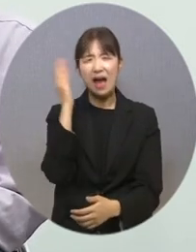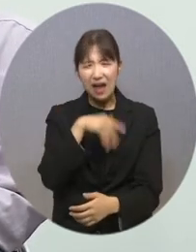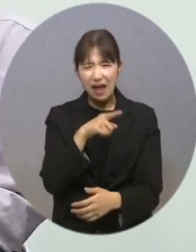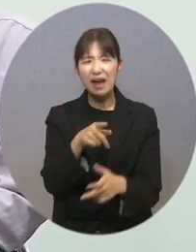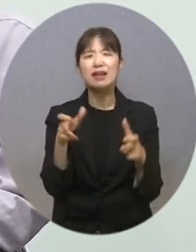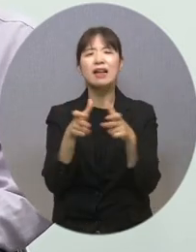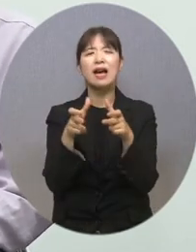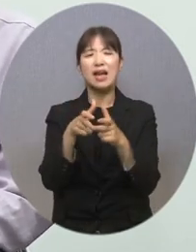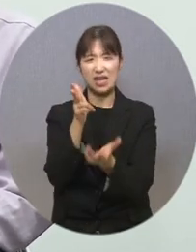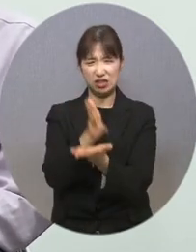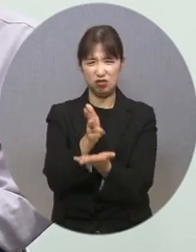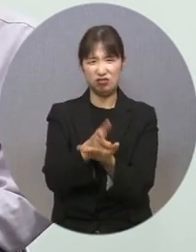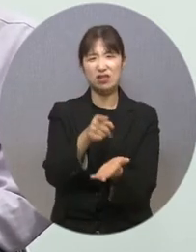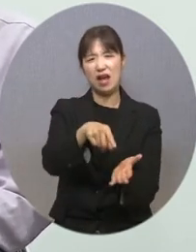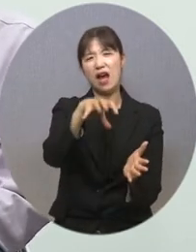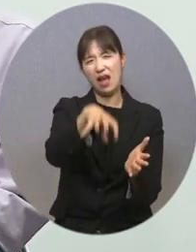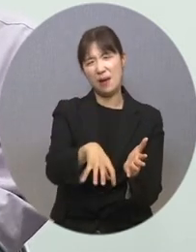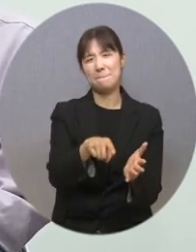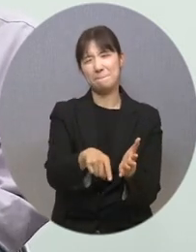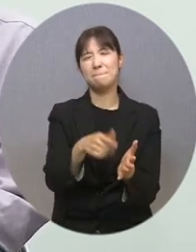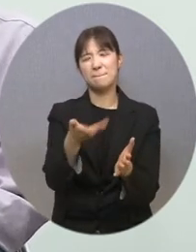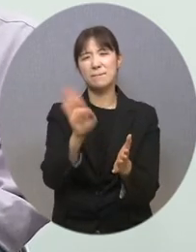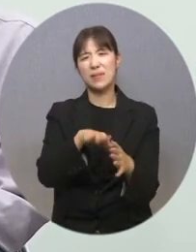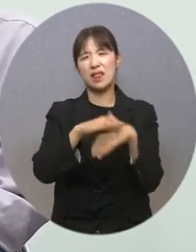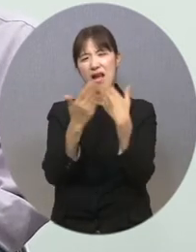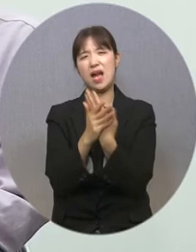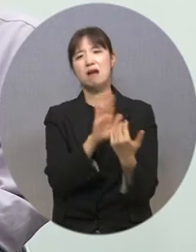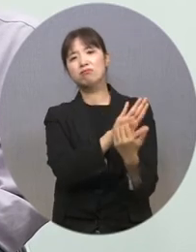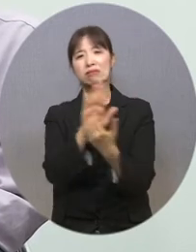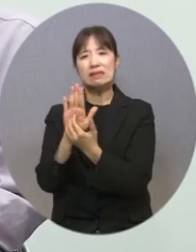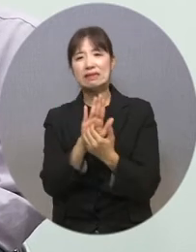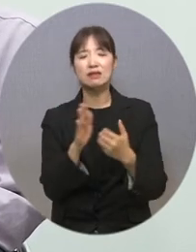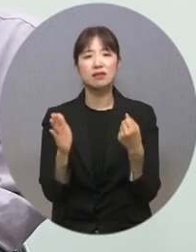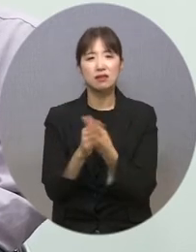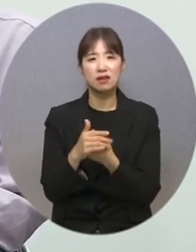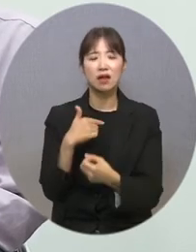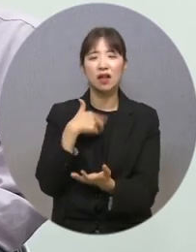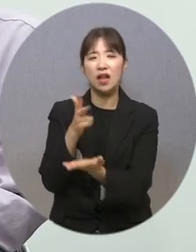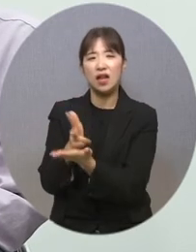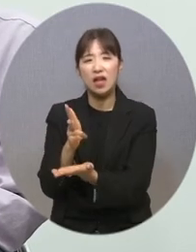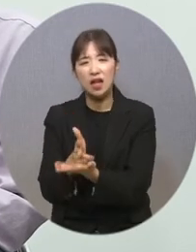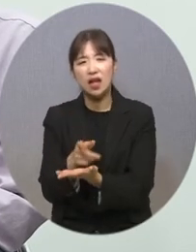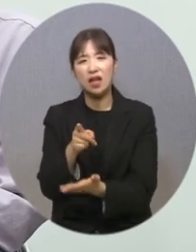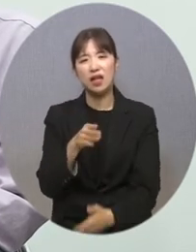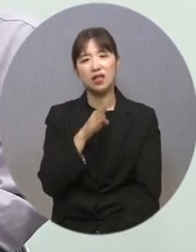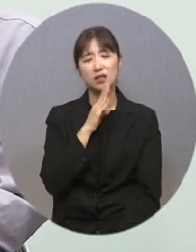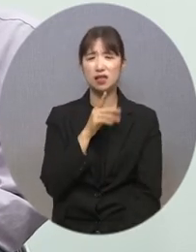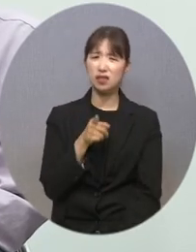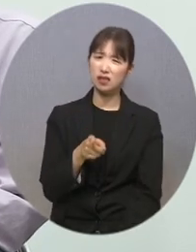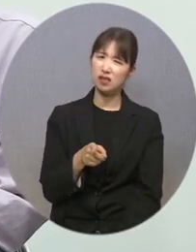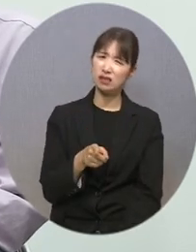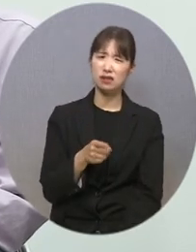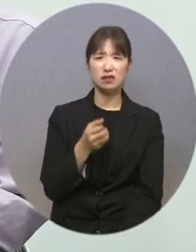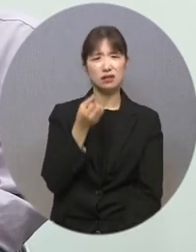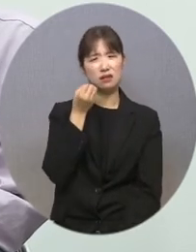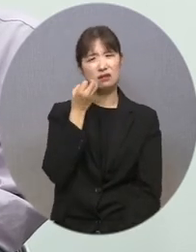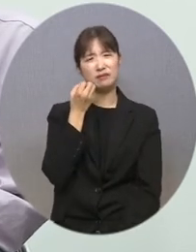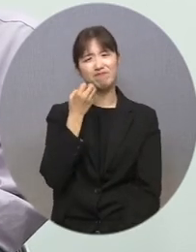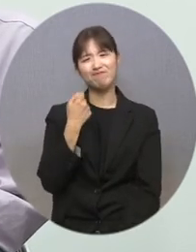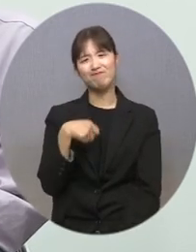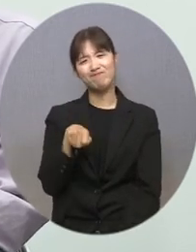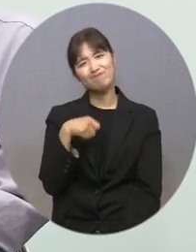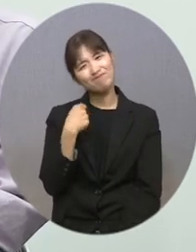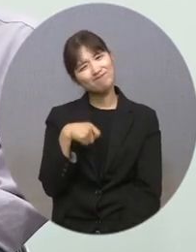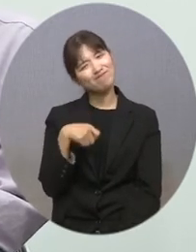앞에서 그걸 했는데 거의 까지 답 하거나 가지고 이게 맞는건지 좀 께서